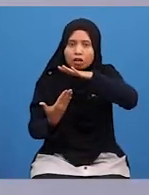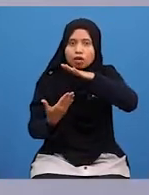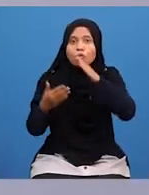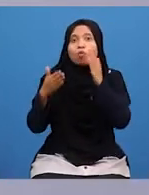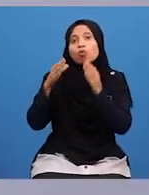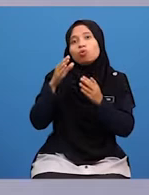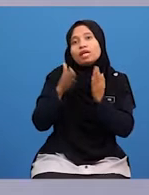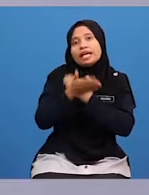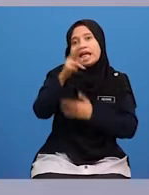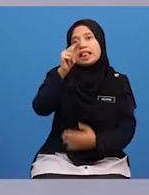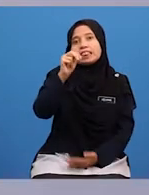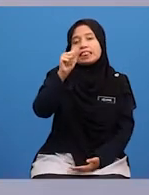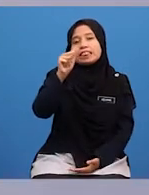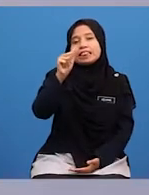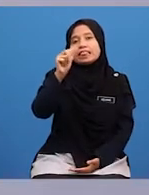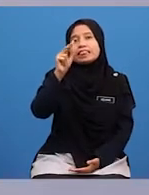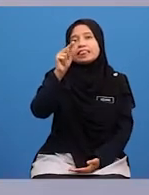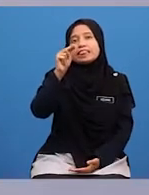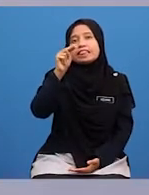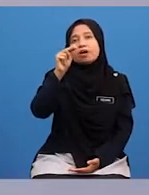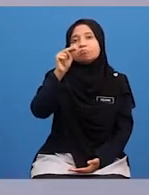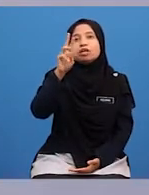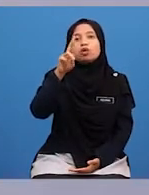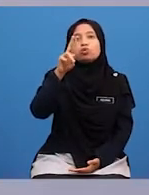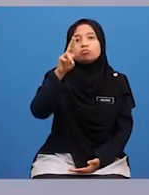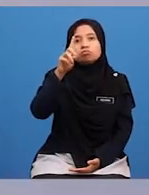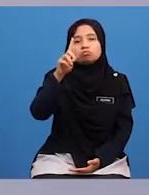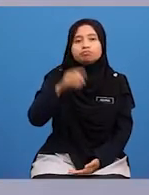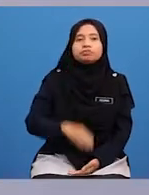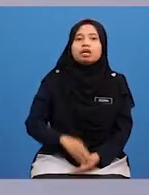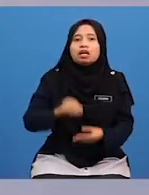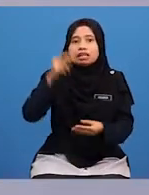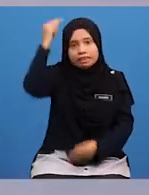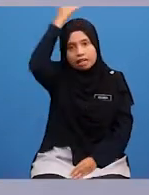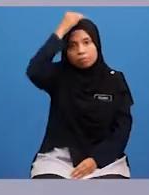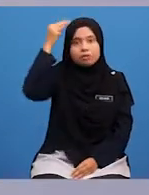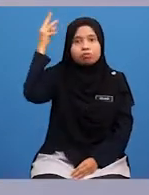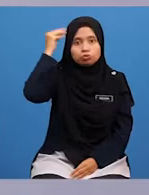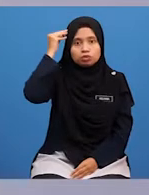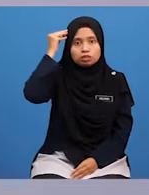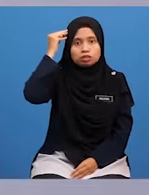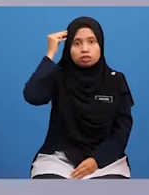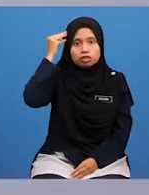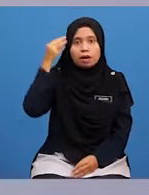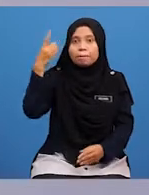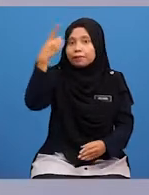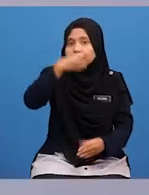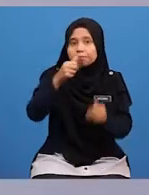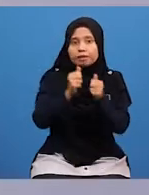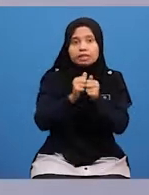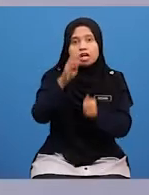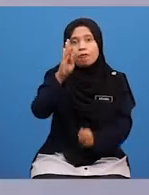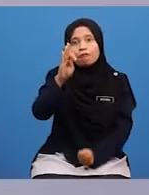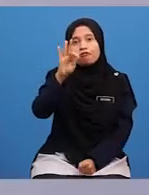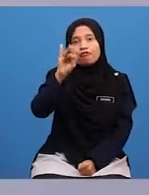oleh Namrud dan dihalau daripada tanah airnya. Nabi Musa berhadapan dengan Fir'aun yang